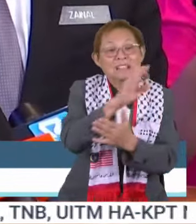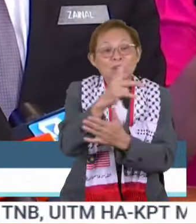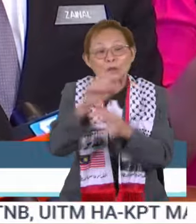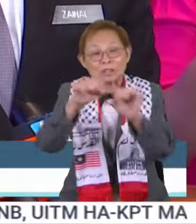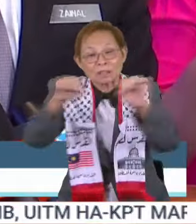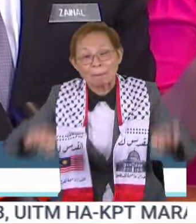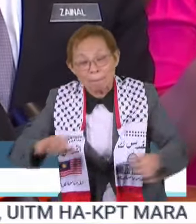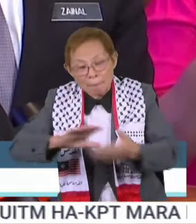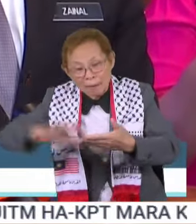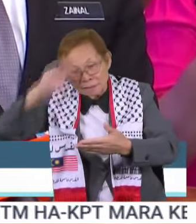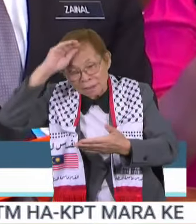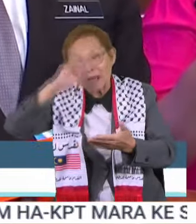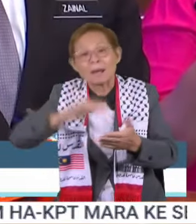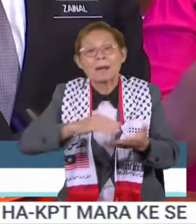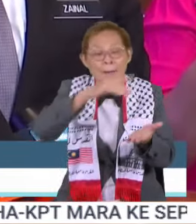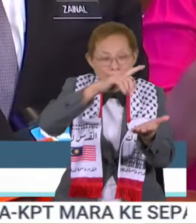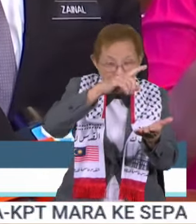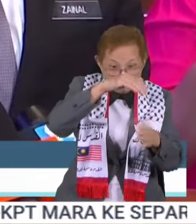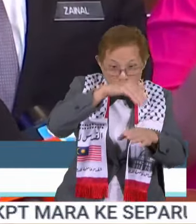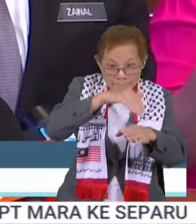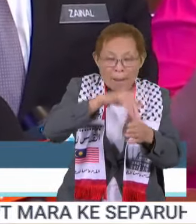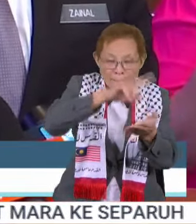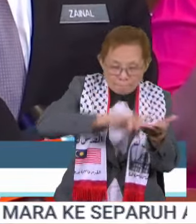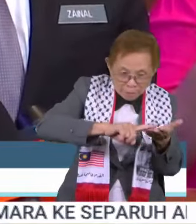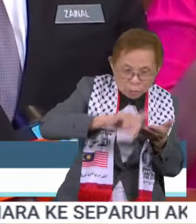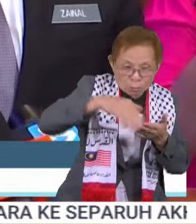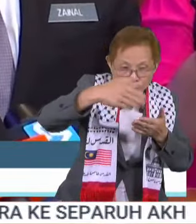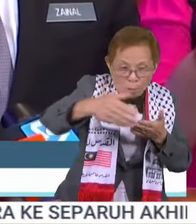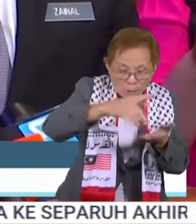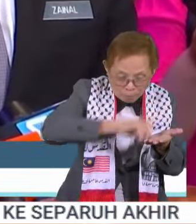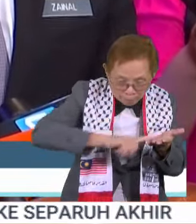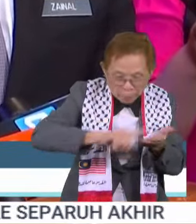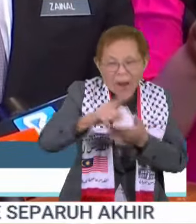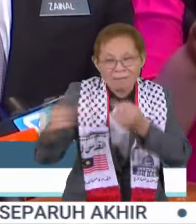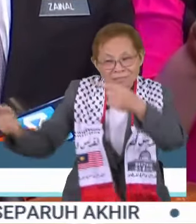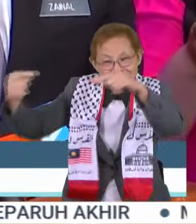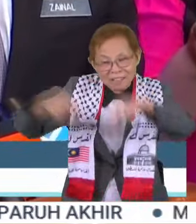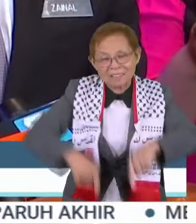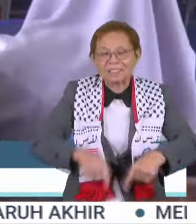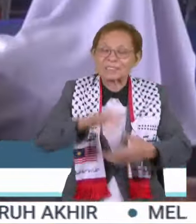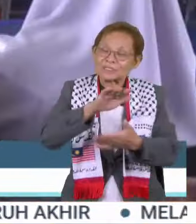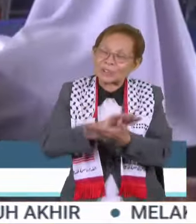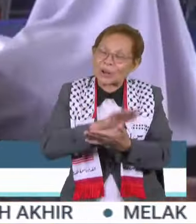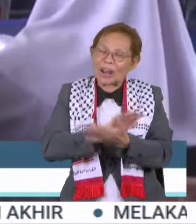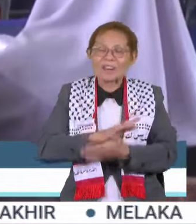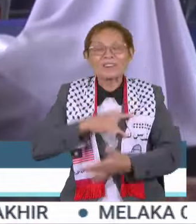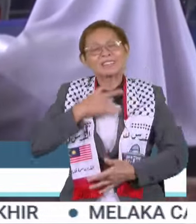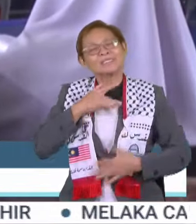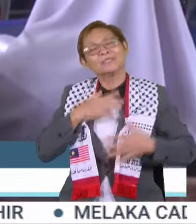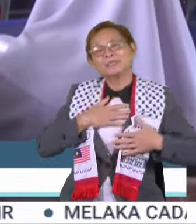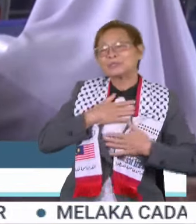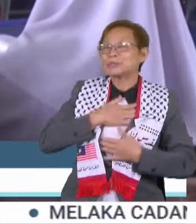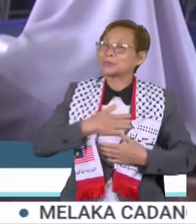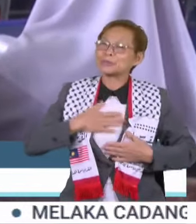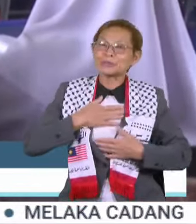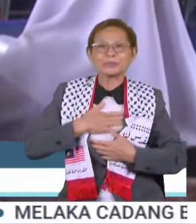itu pada minggu-minggu berikutnya mereka akan hadir ke sekolah dengan rasa menyeronokkan.